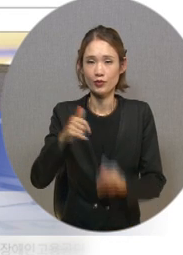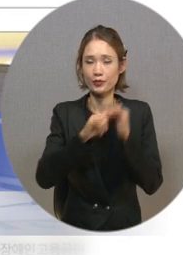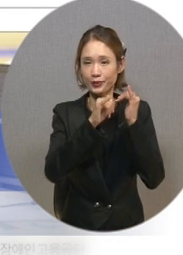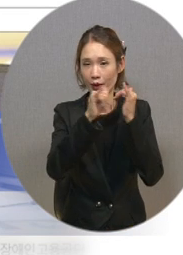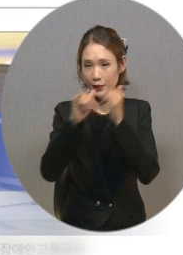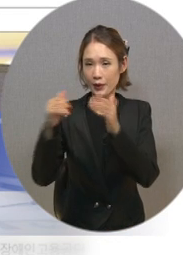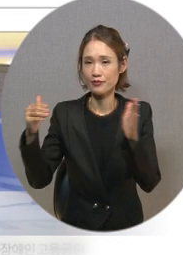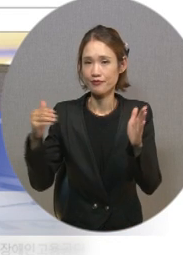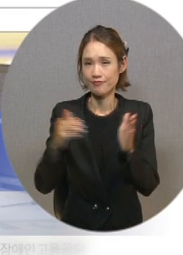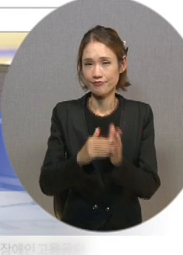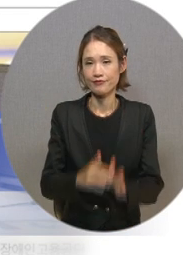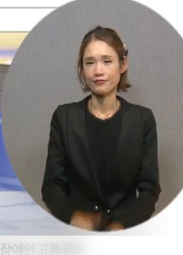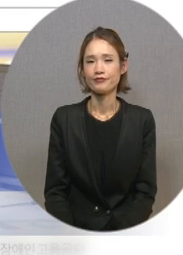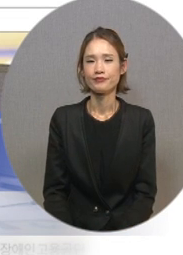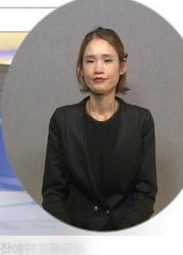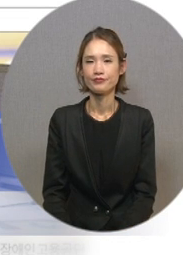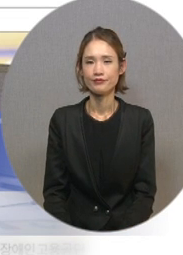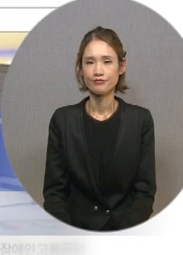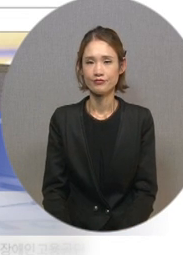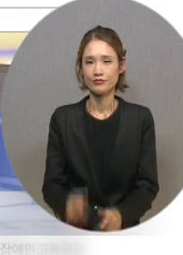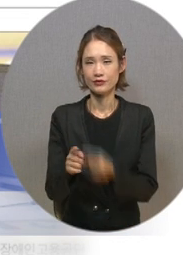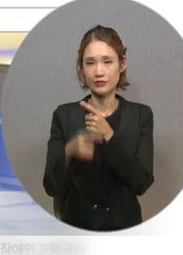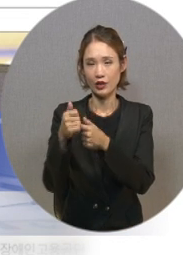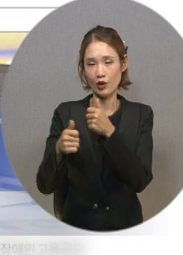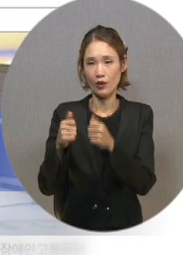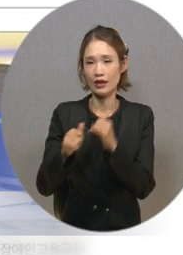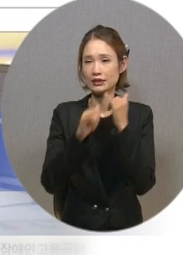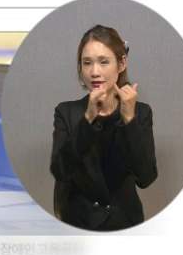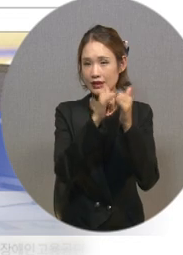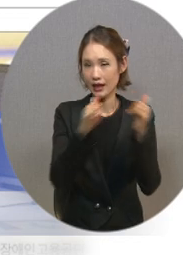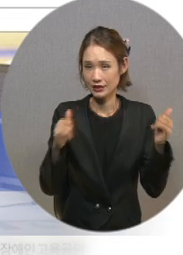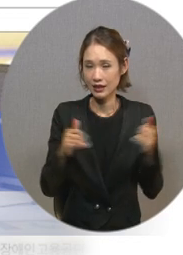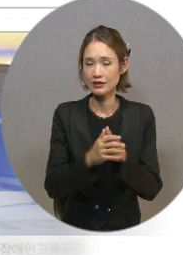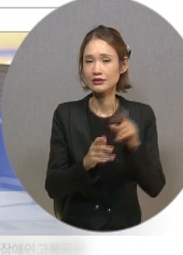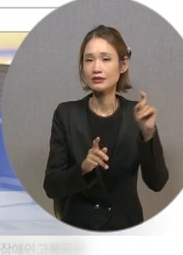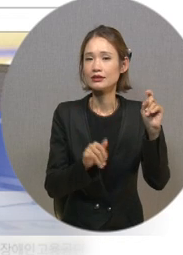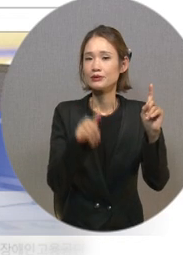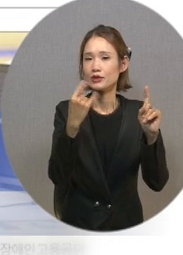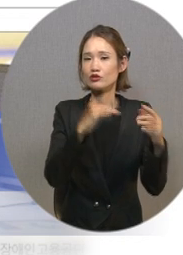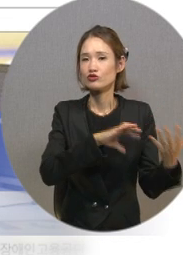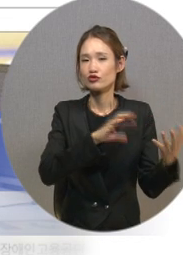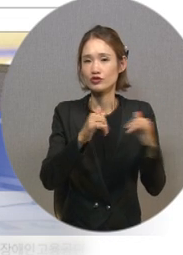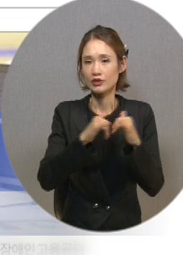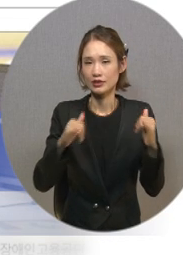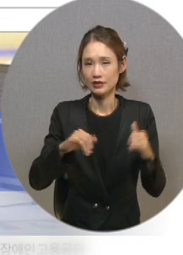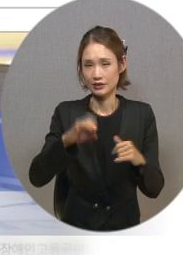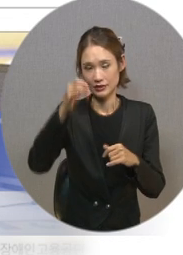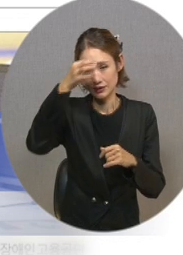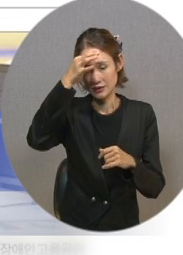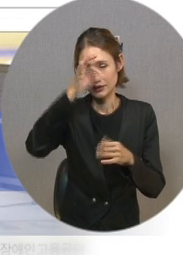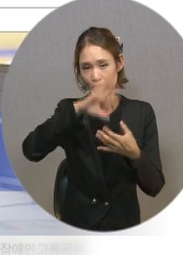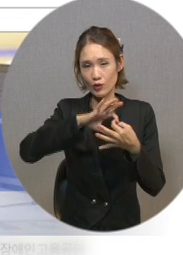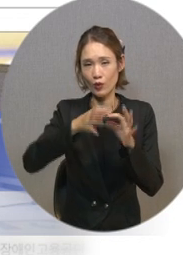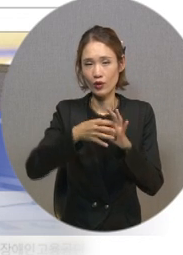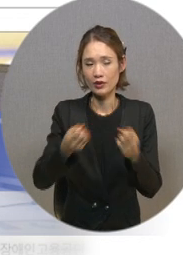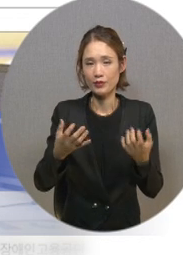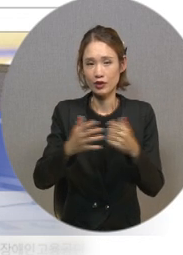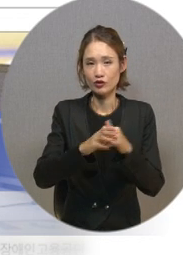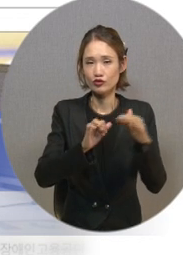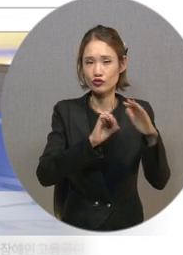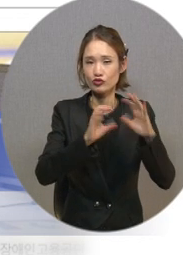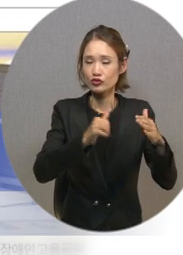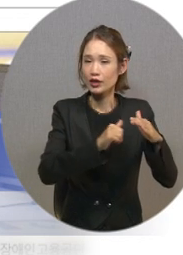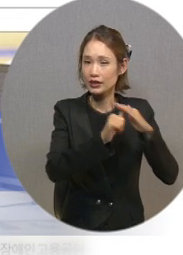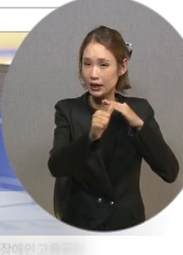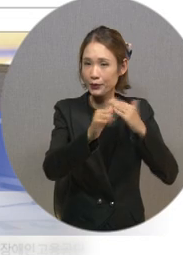영예를 안았습니다 이번 대회 입상자들은 제 111회 국제 장애인 기능 올림픽 대회 국가대표 선발전